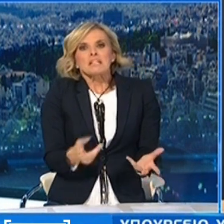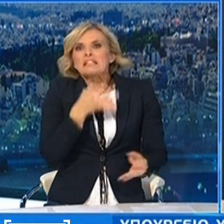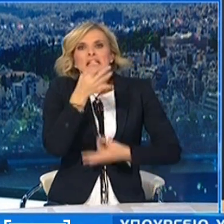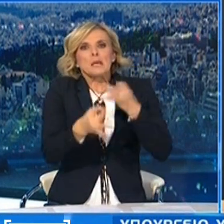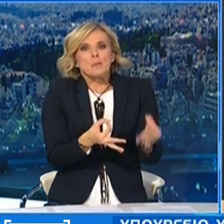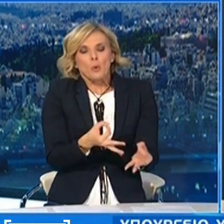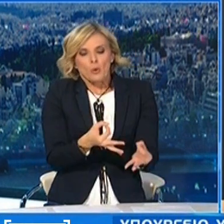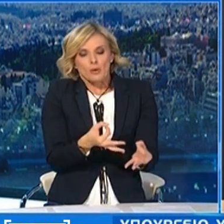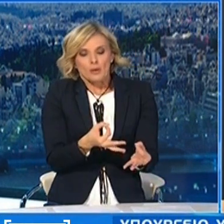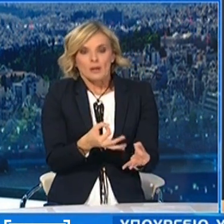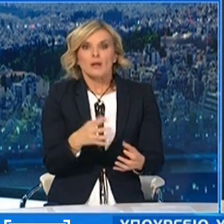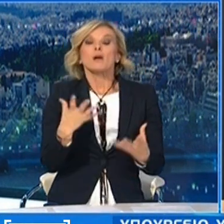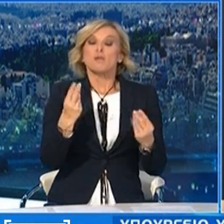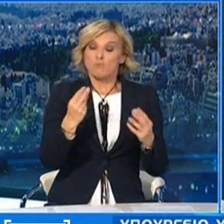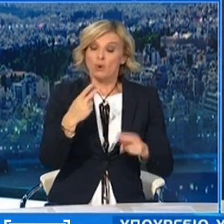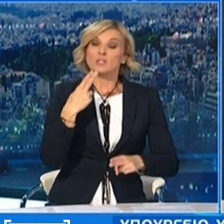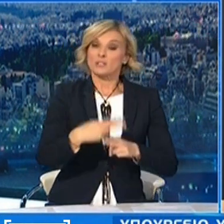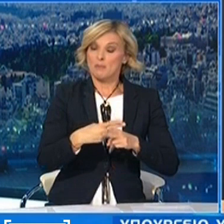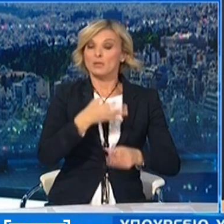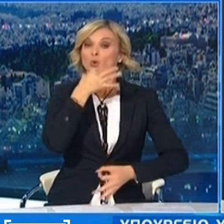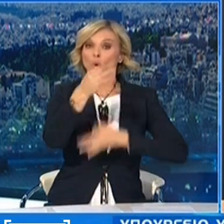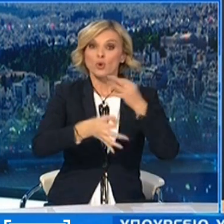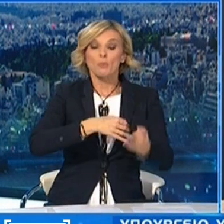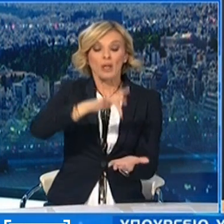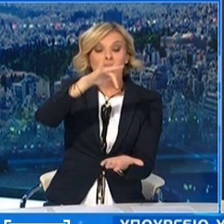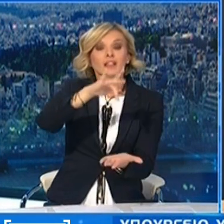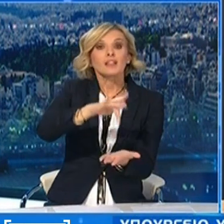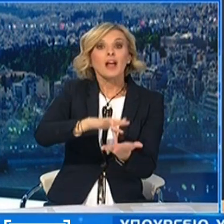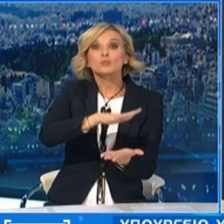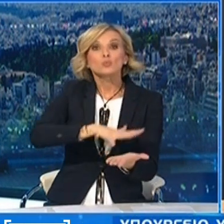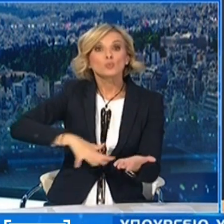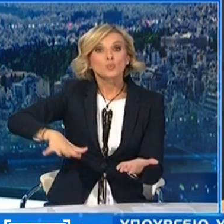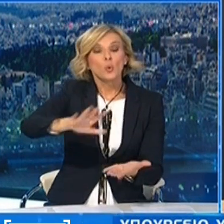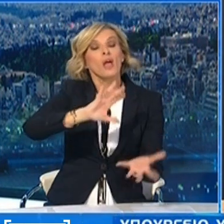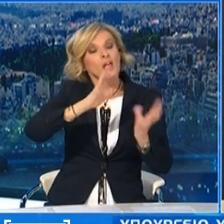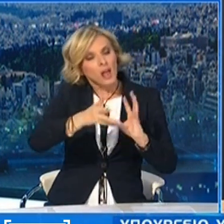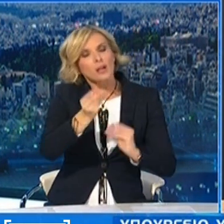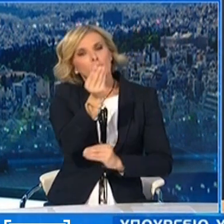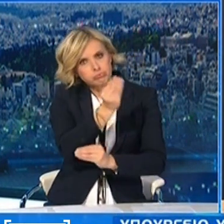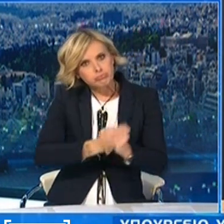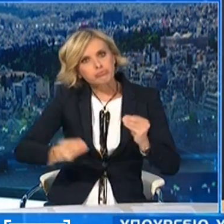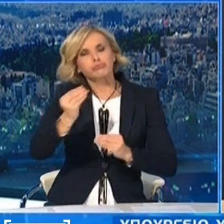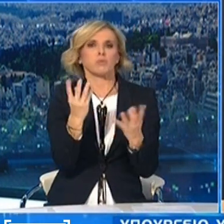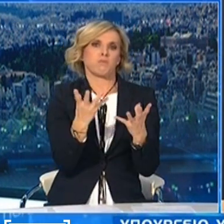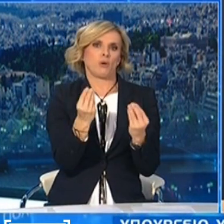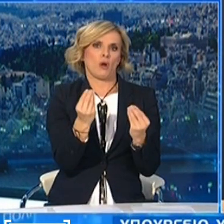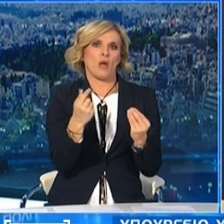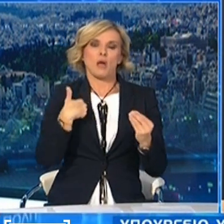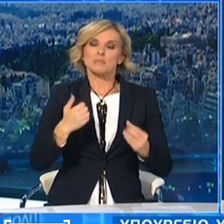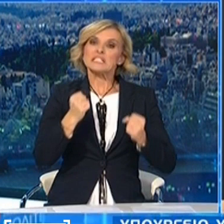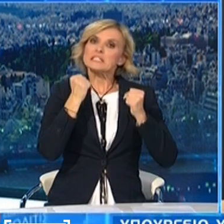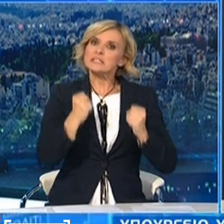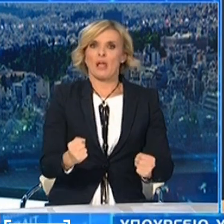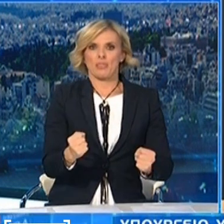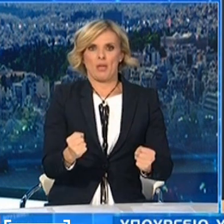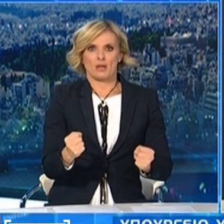όλο αυτό. Αυτό που είναι το πολύ σημαντικό είναι το εξής, ότι ο κεντρικός τομέας είναι επιβαρημένος και από εκεί και πέρα σε σταθερή κατάσταση βρίσκεται